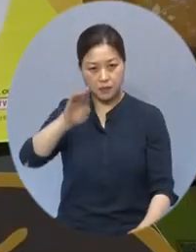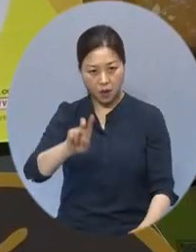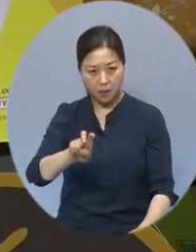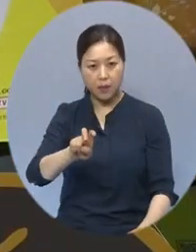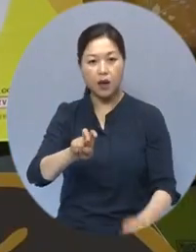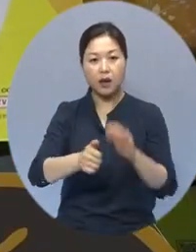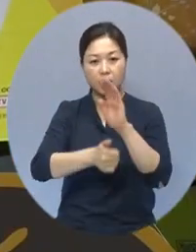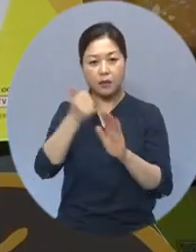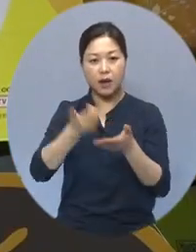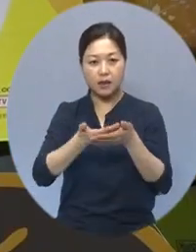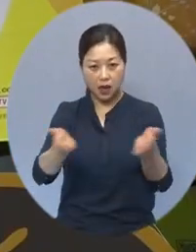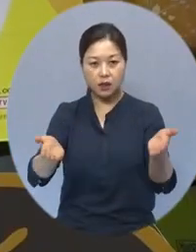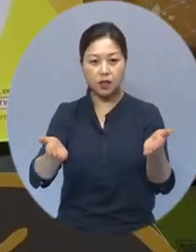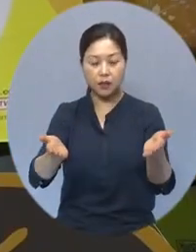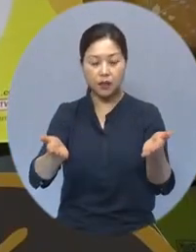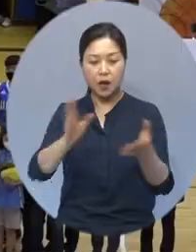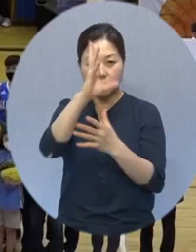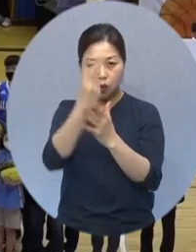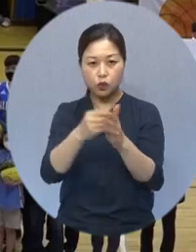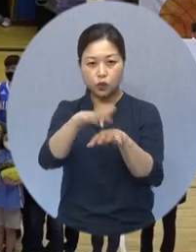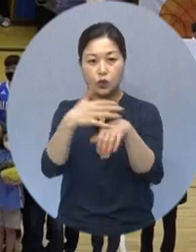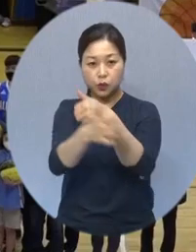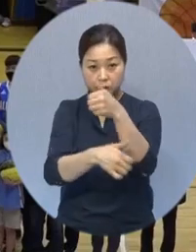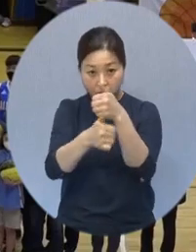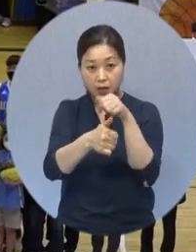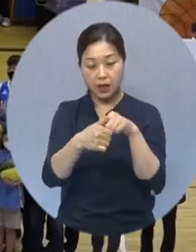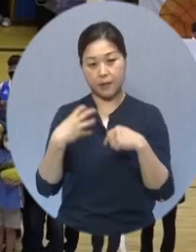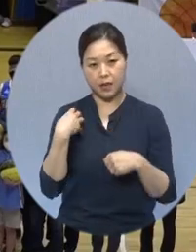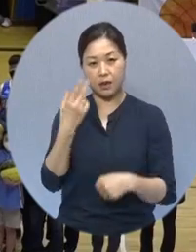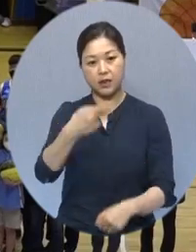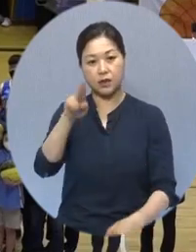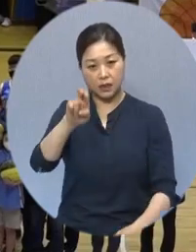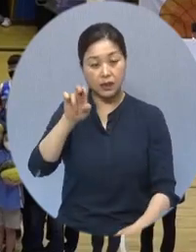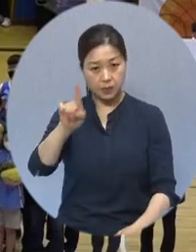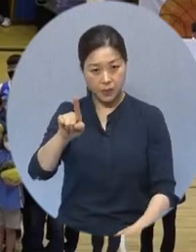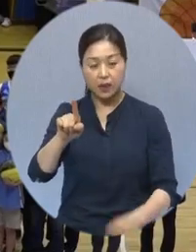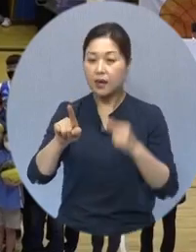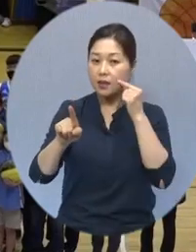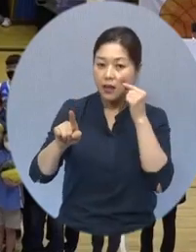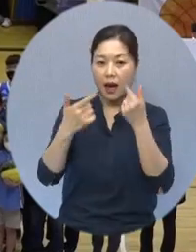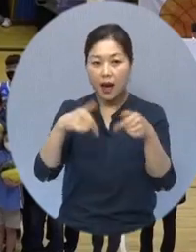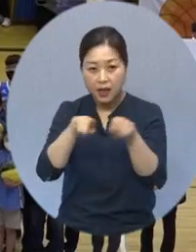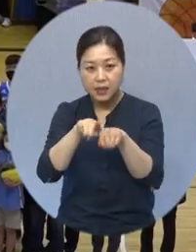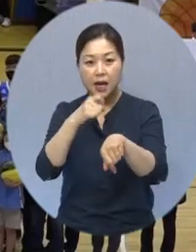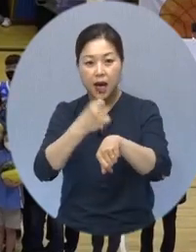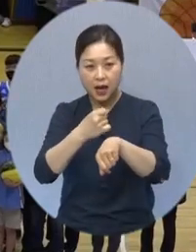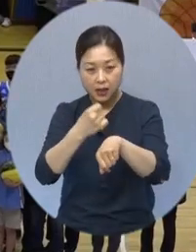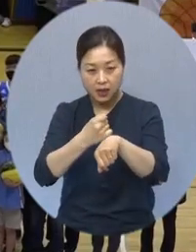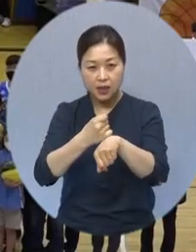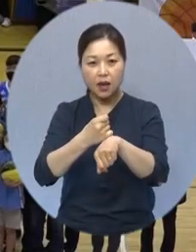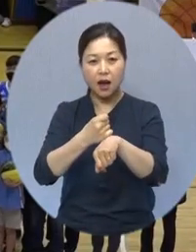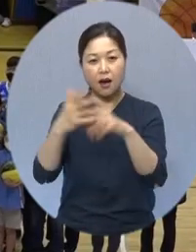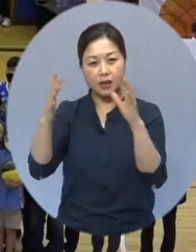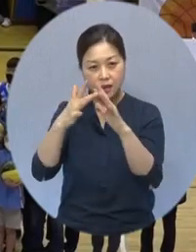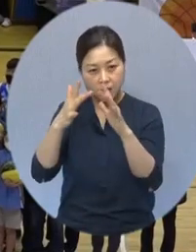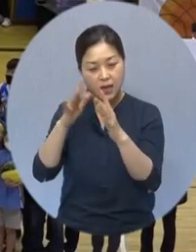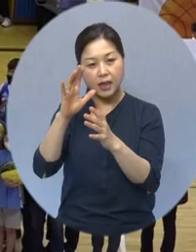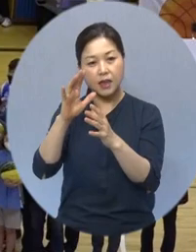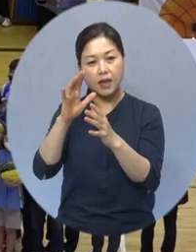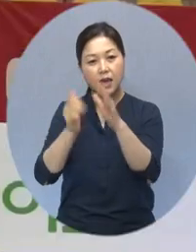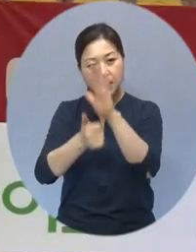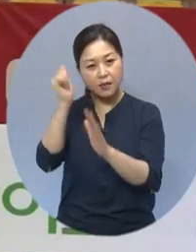주관 희망농구 올스타 조직위원회 주최로 2021 스타와 함께하는 랜선 희망농구가